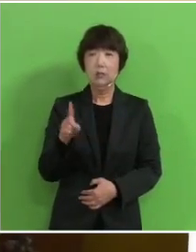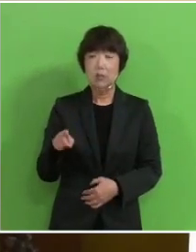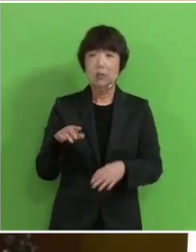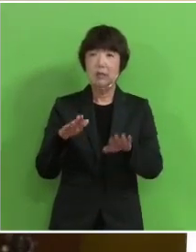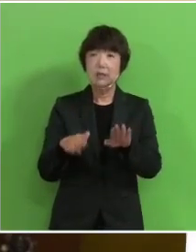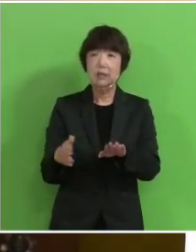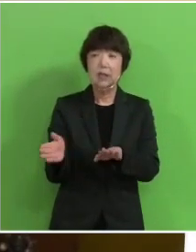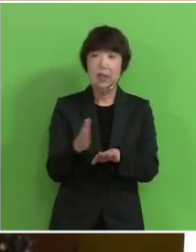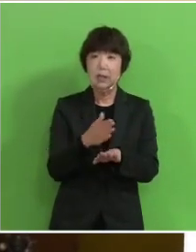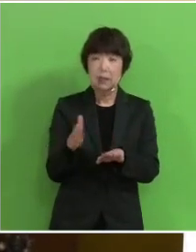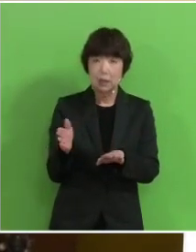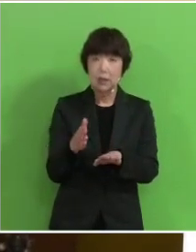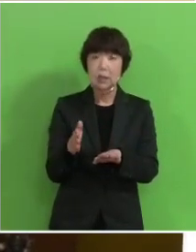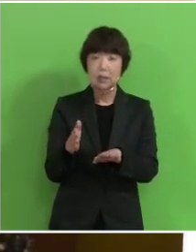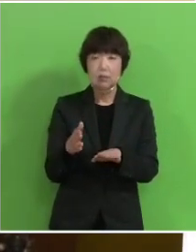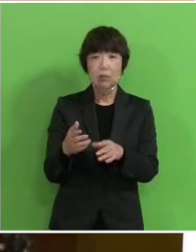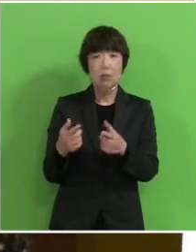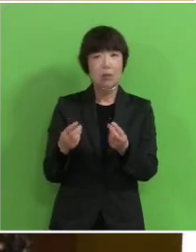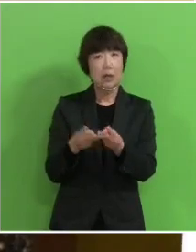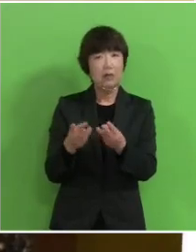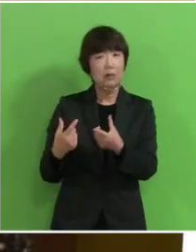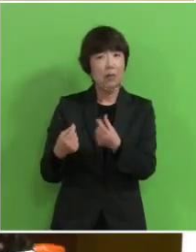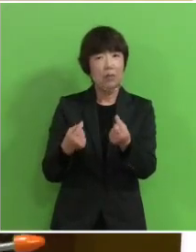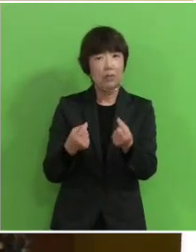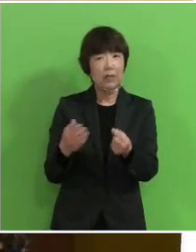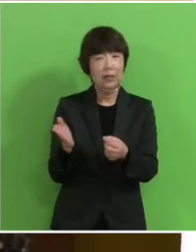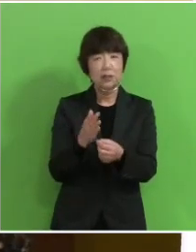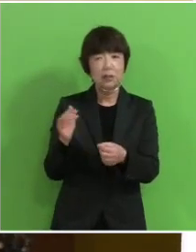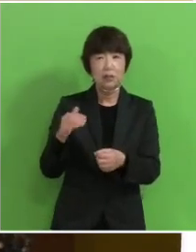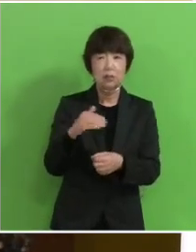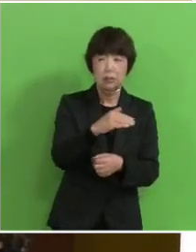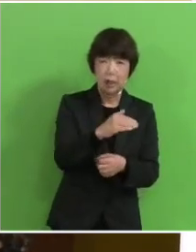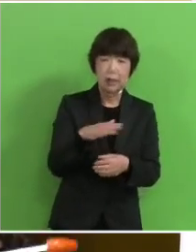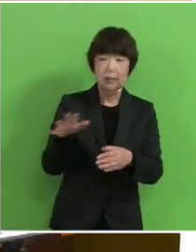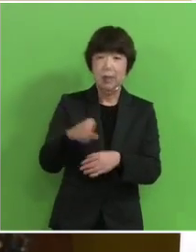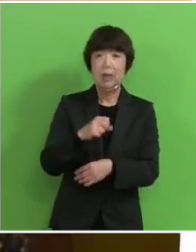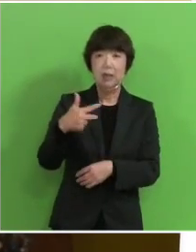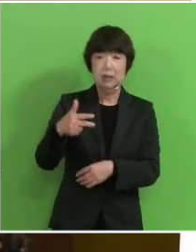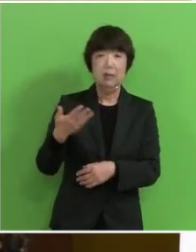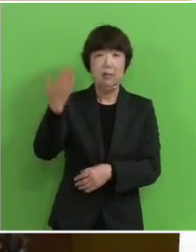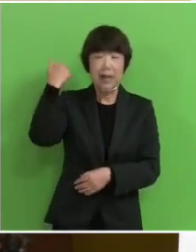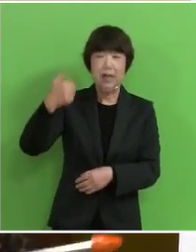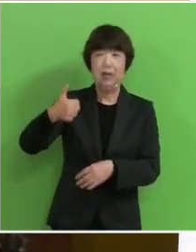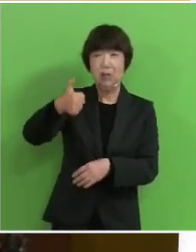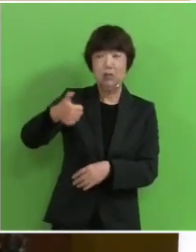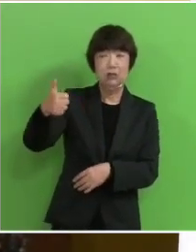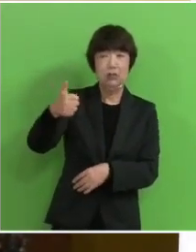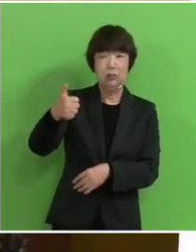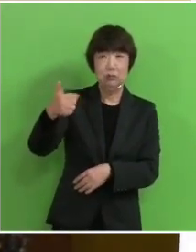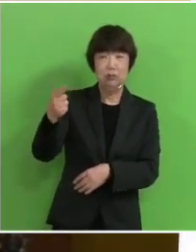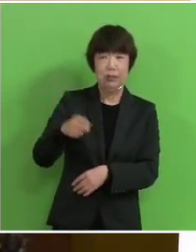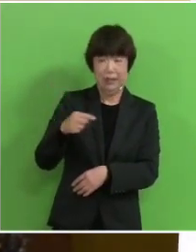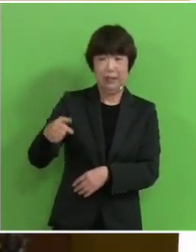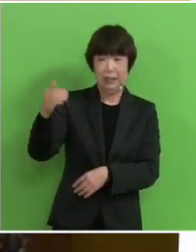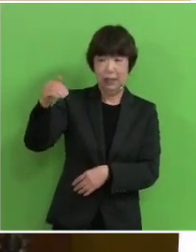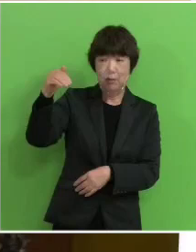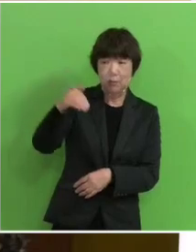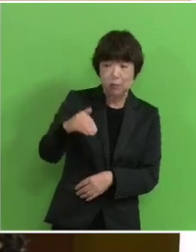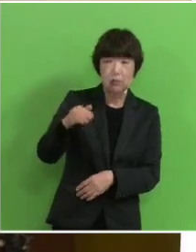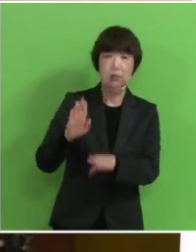実と同水準が続いています今治市街地時の50名からは下がってきてはおり